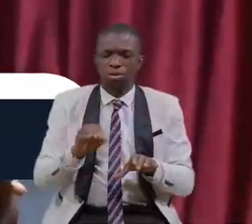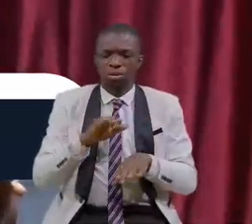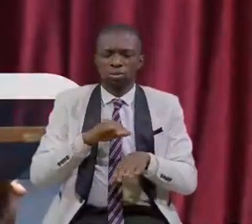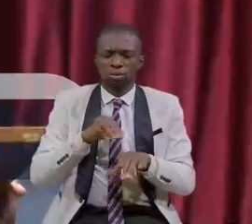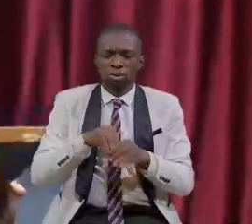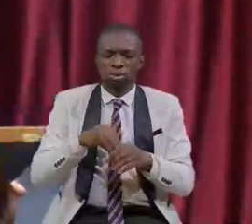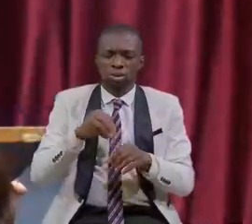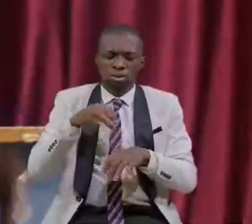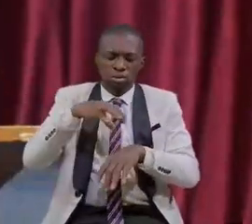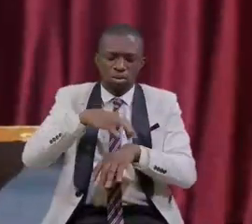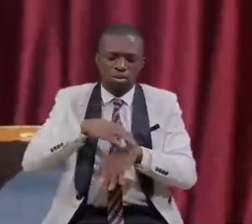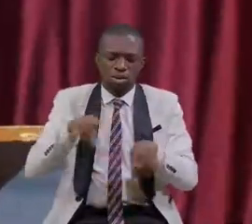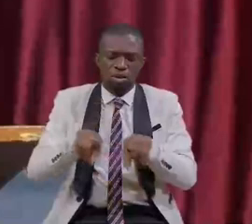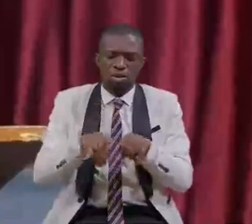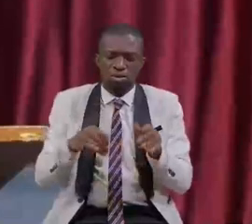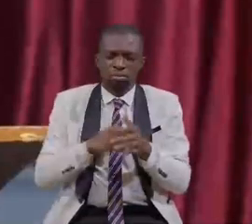comme au ciel.